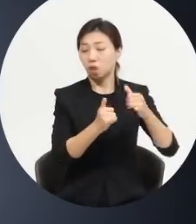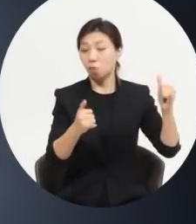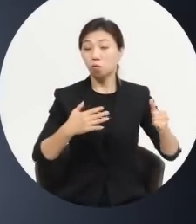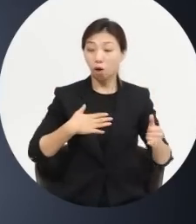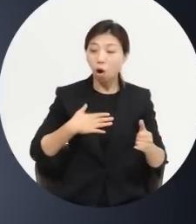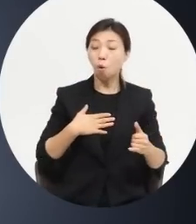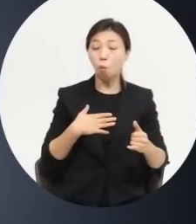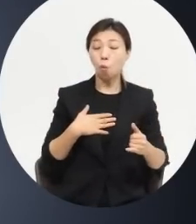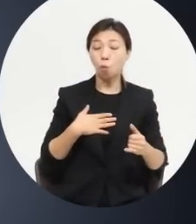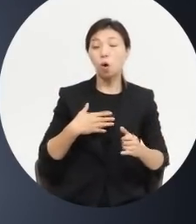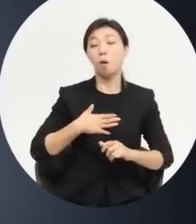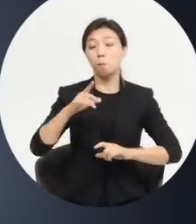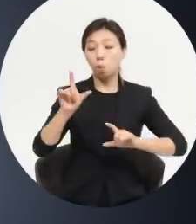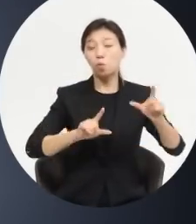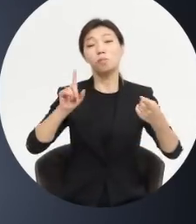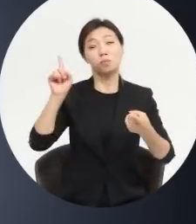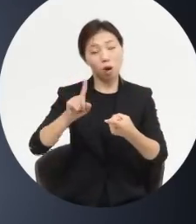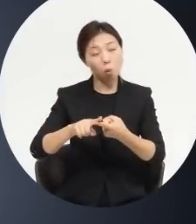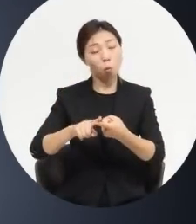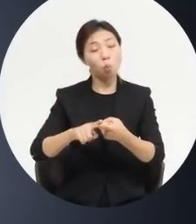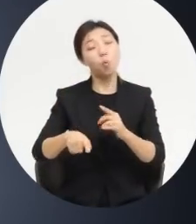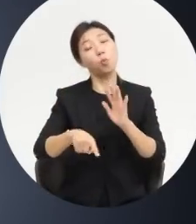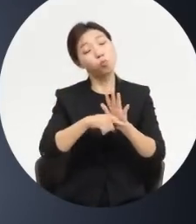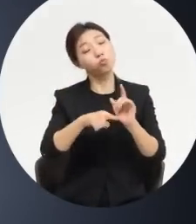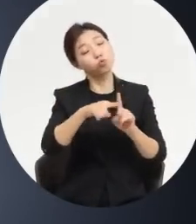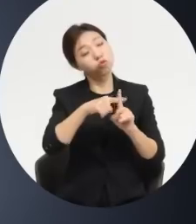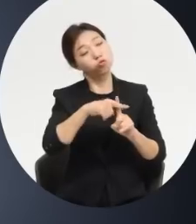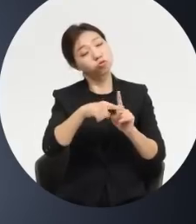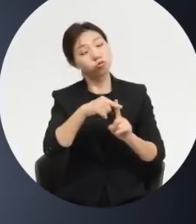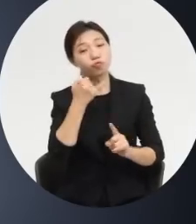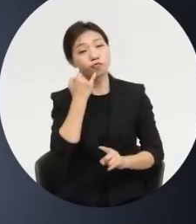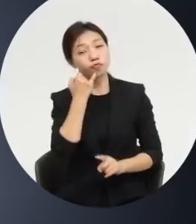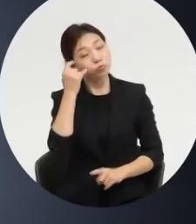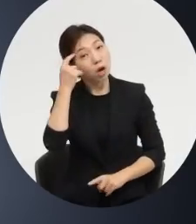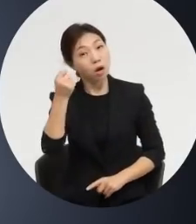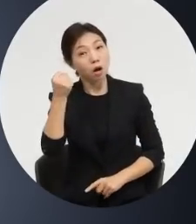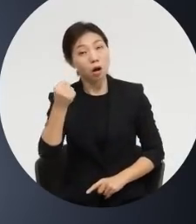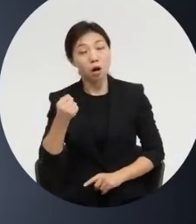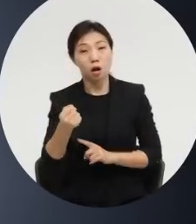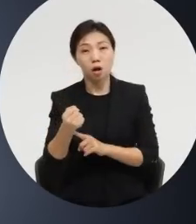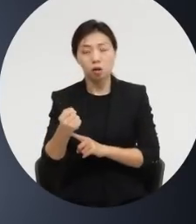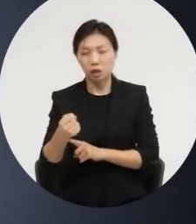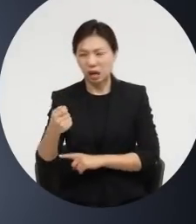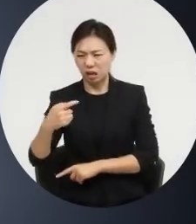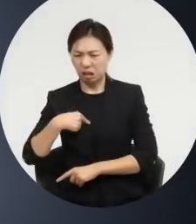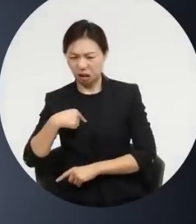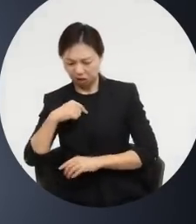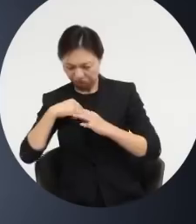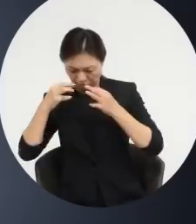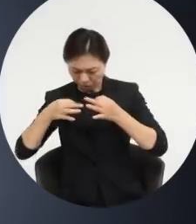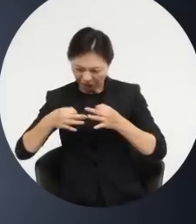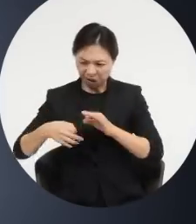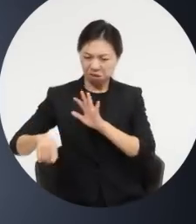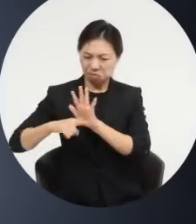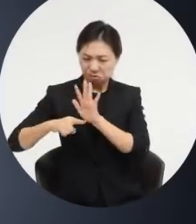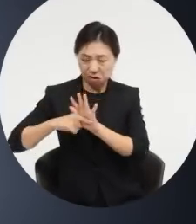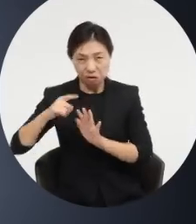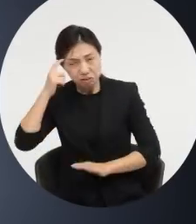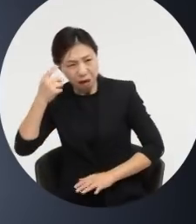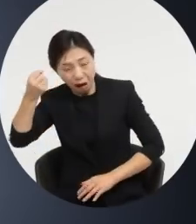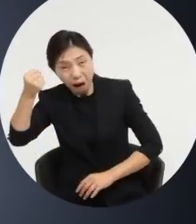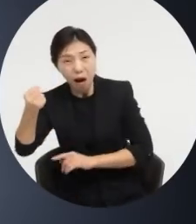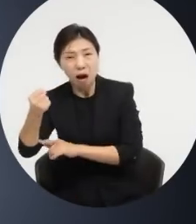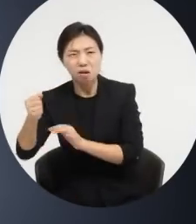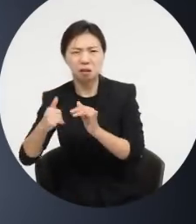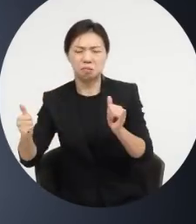기준을 정해서 자기에 긍정적이고, 대부분 자신에 대해서 부정적인 사람은 기준을 자기에게